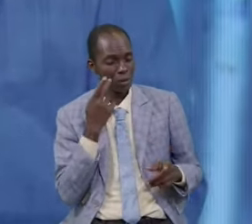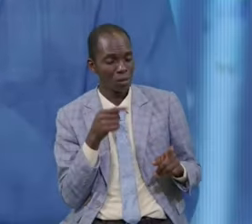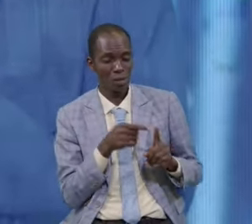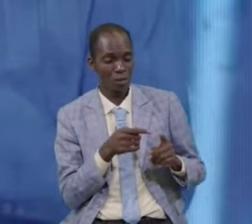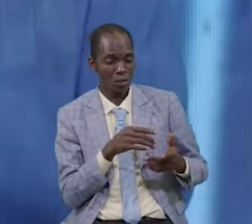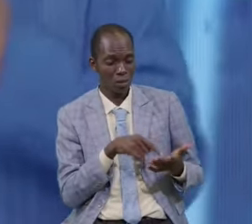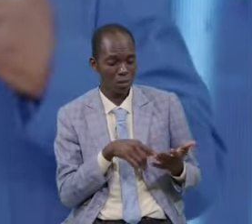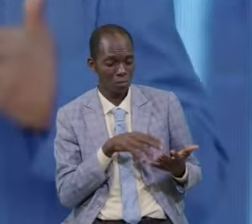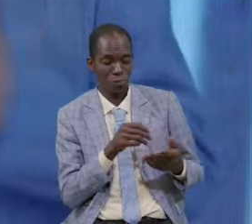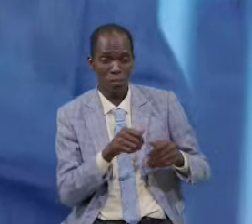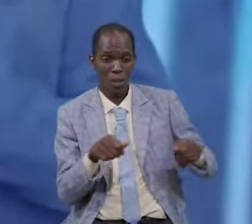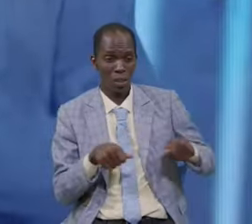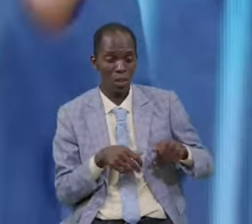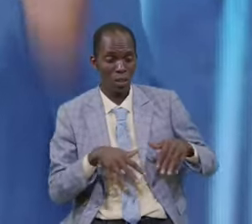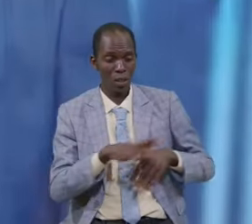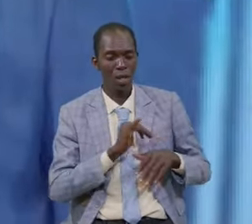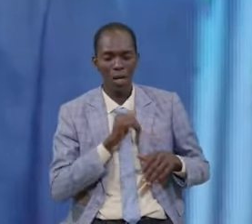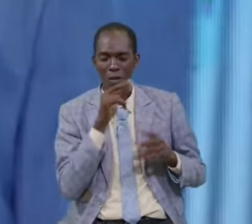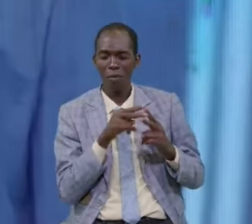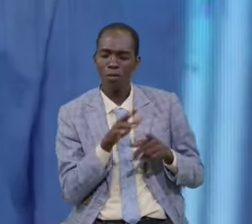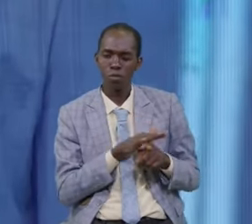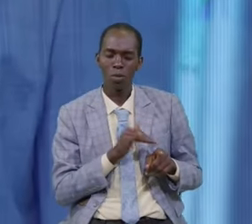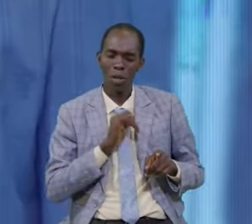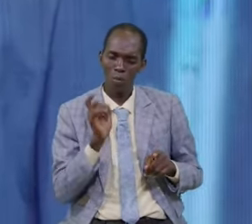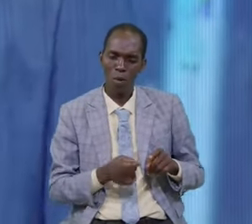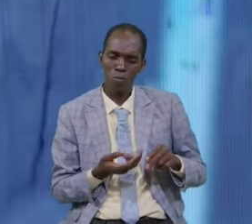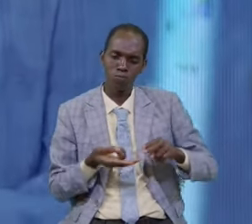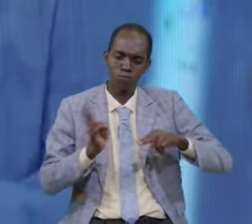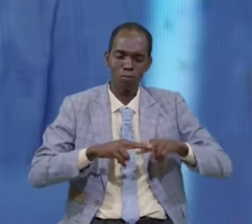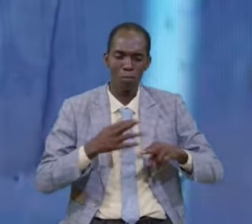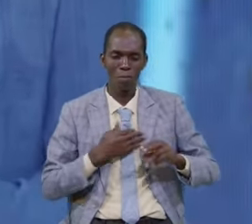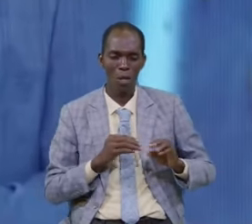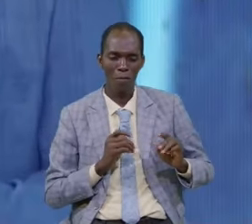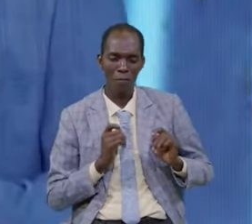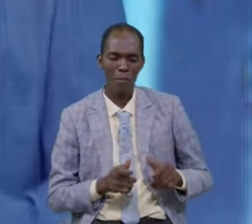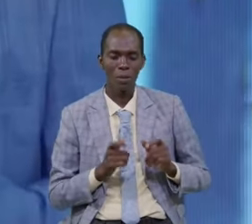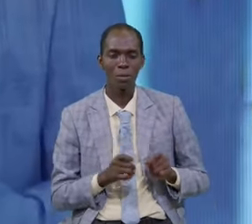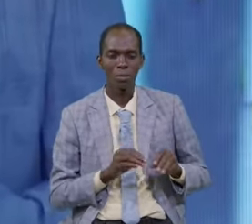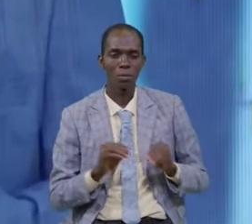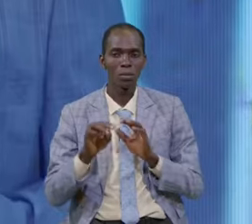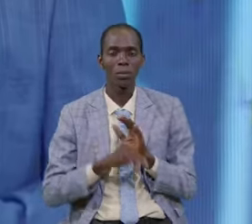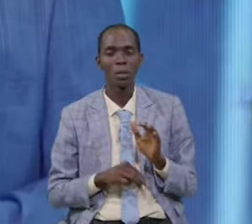Je vais être grand. Et j'augmente ma force chaque jour.